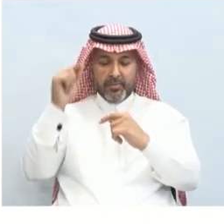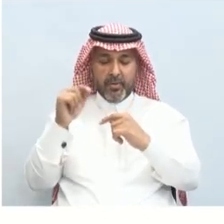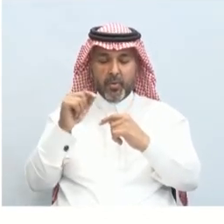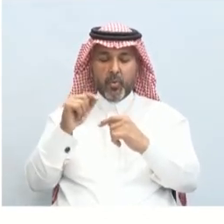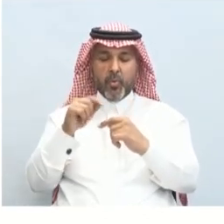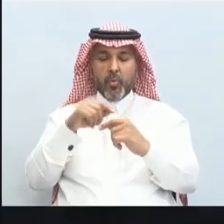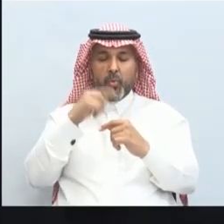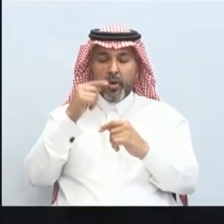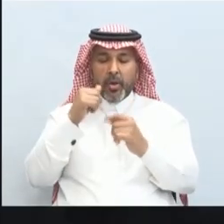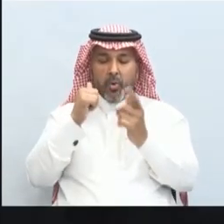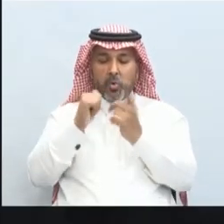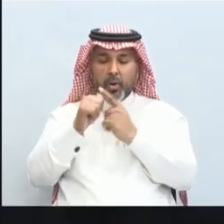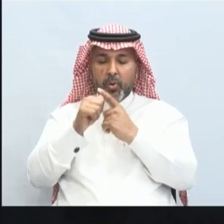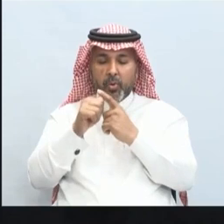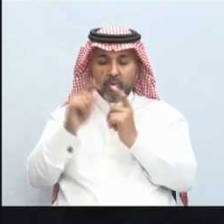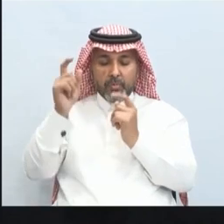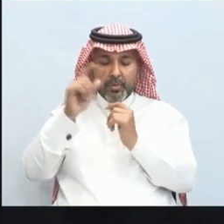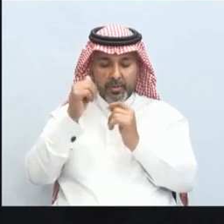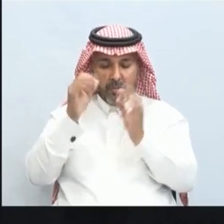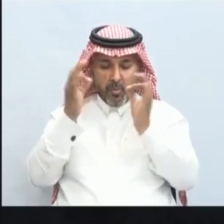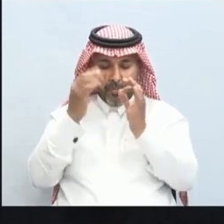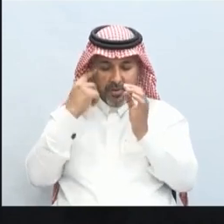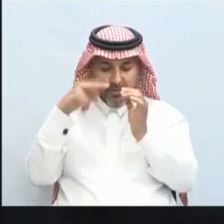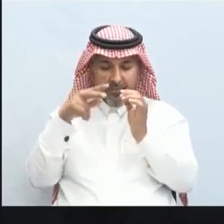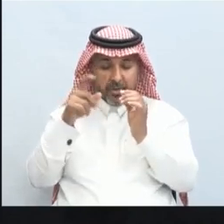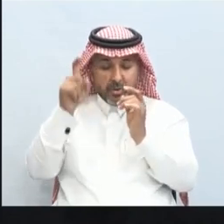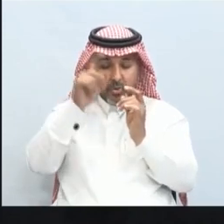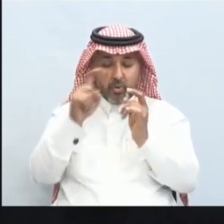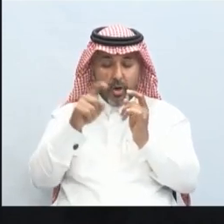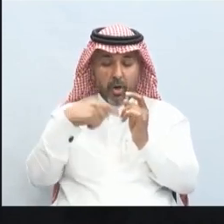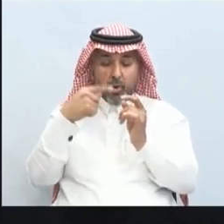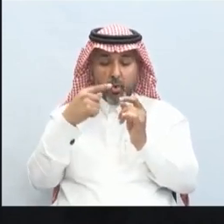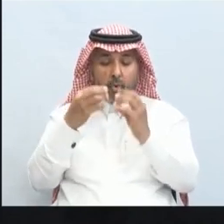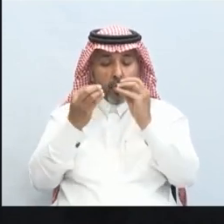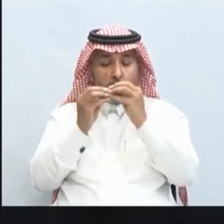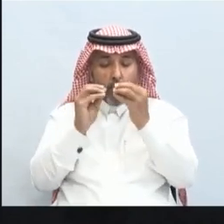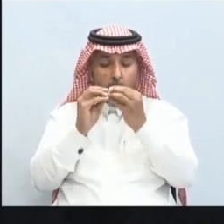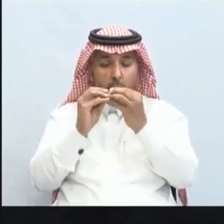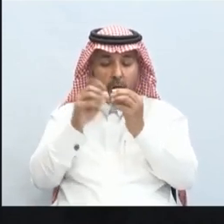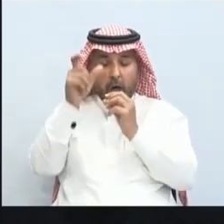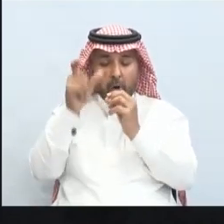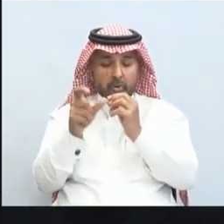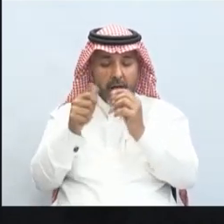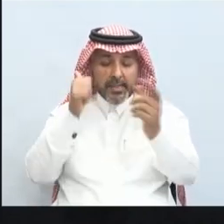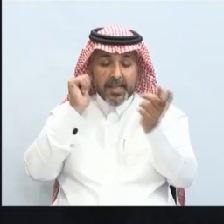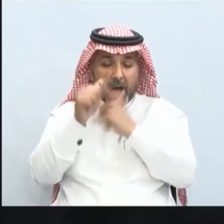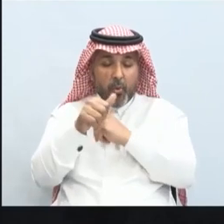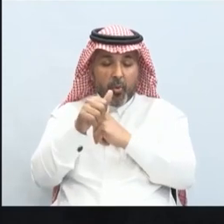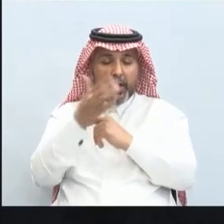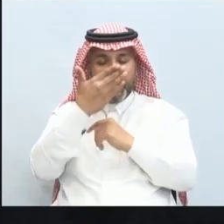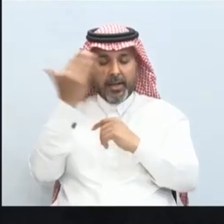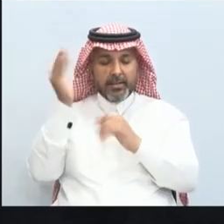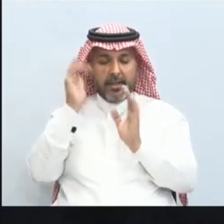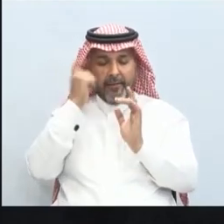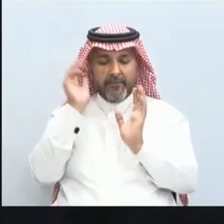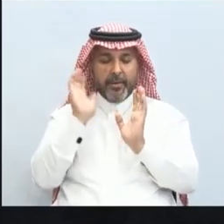الشباك او قاللك الاول هو اللي بيحاسب او اعطاك اي نقطه مرجعيه فبالتالي خلاص طالما انه حدد لك نقطه بدايه يتحول